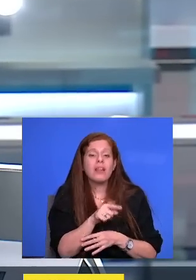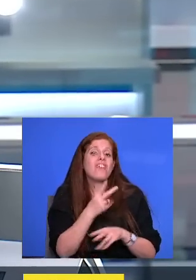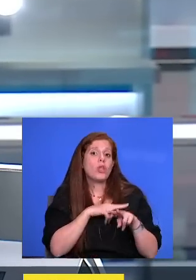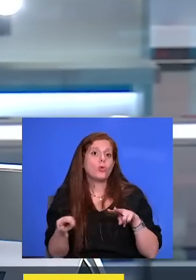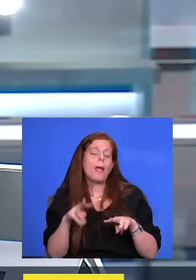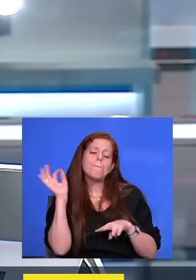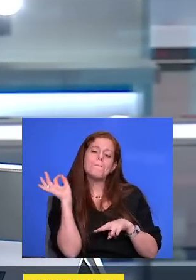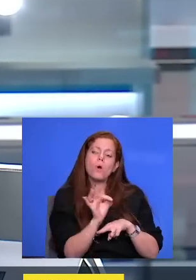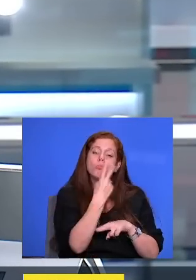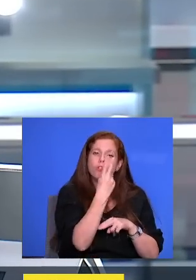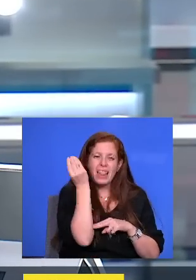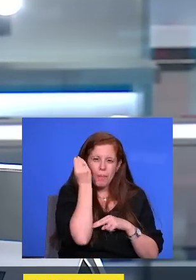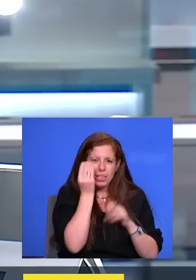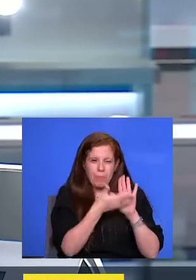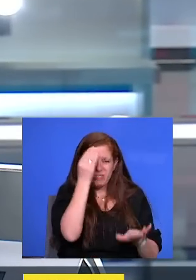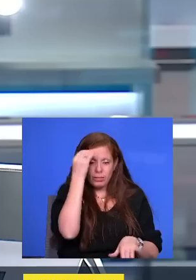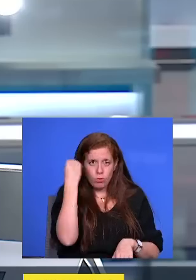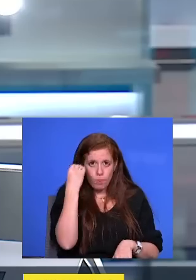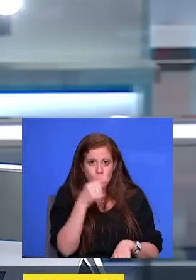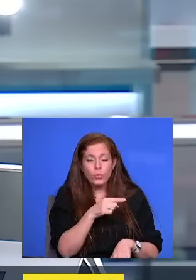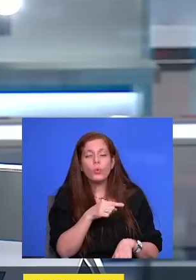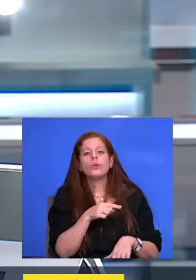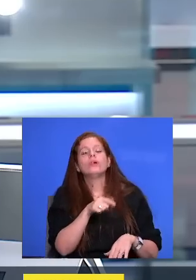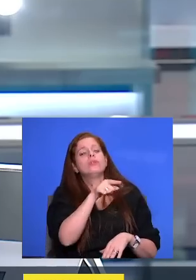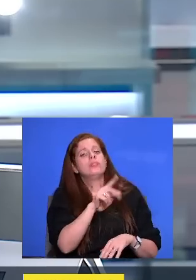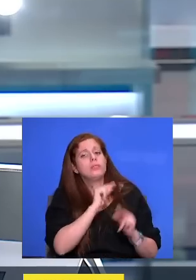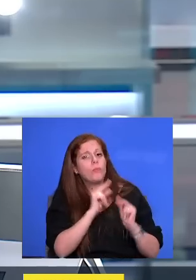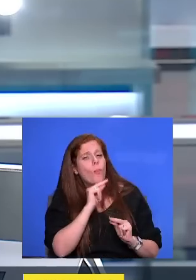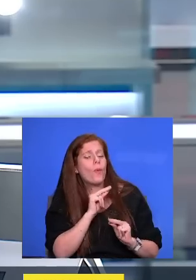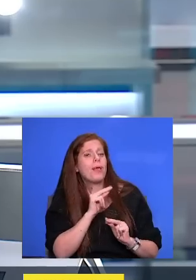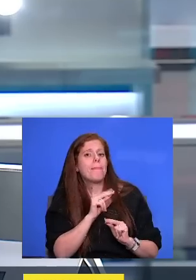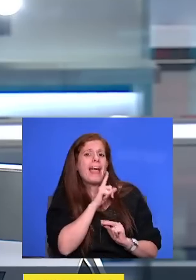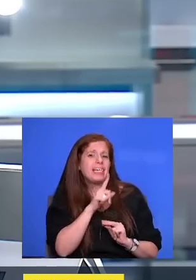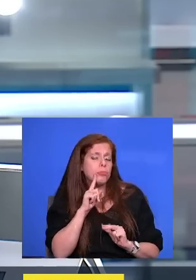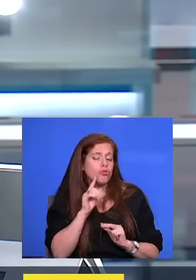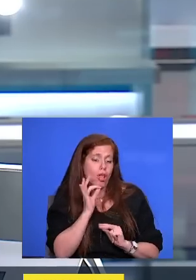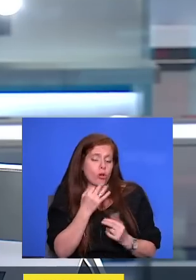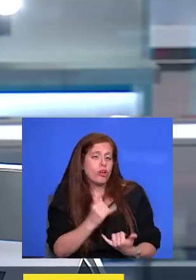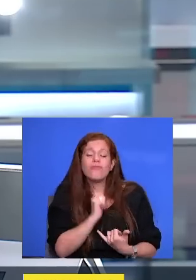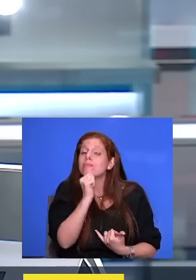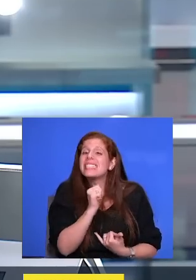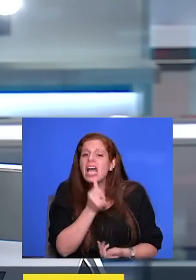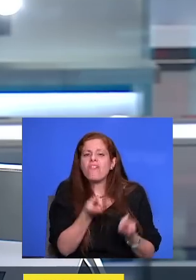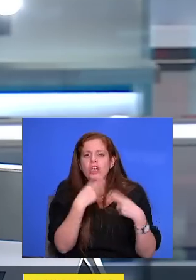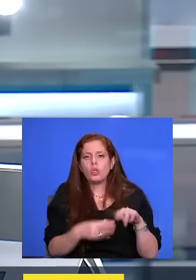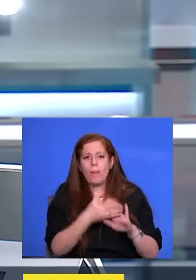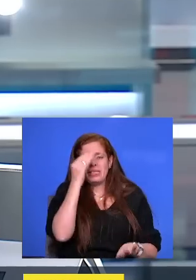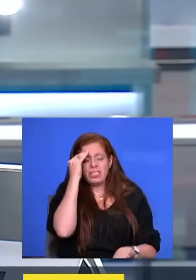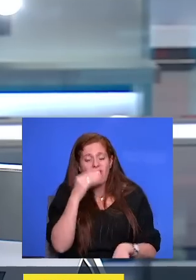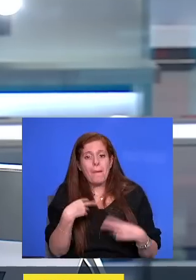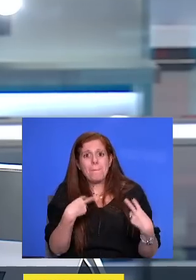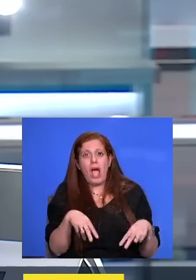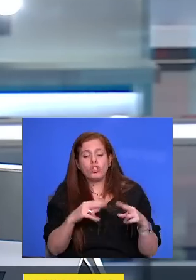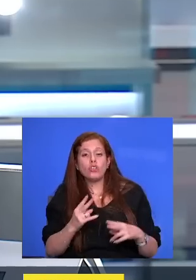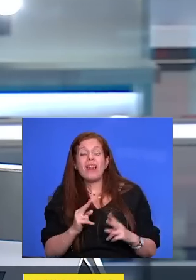הספר שבו למדו. כתבתנו נטלי מתוקו דיברה עם אמו של הנער שכרגע מסרב לחזור לבית הספר, מחשש לפגוש את מי